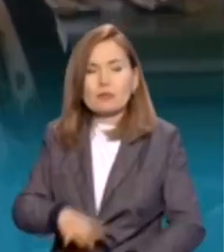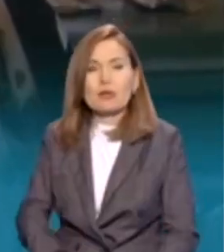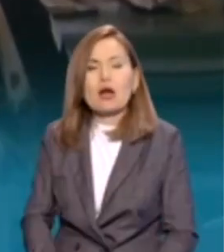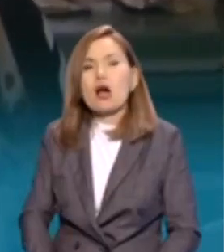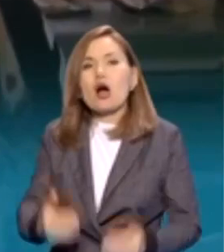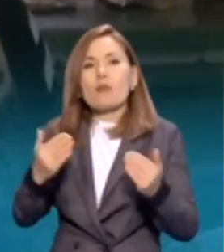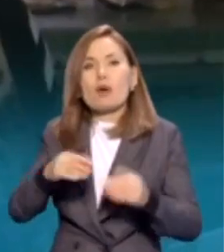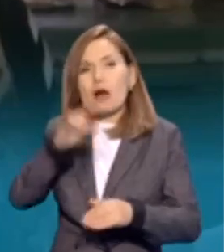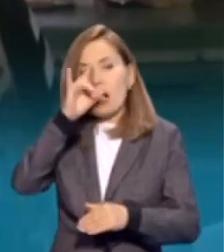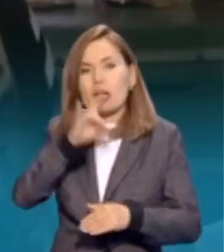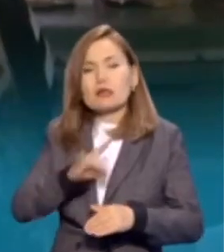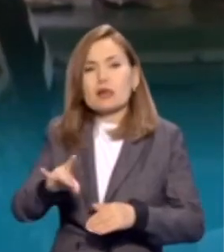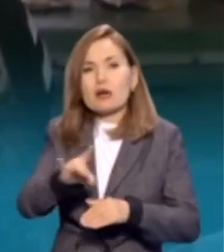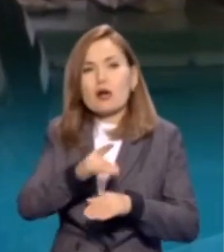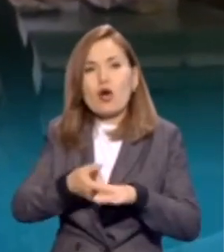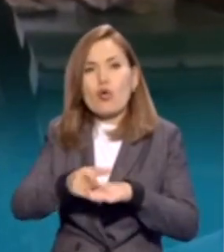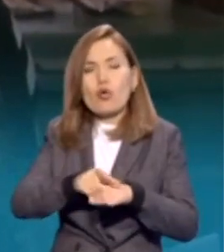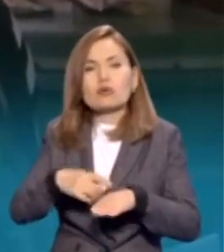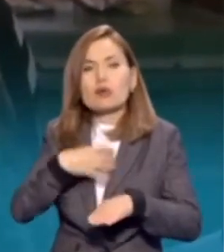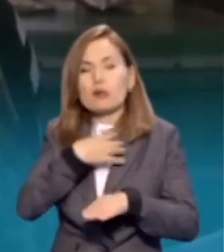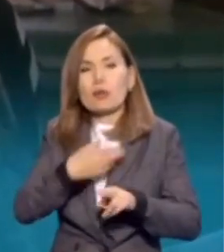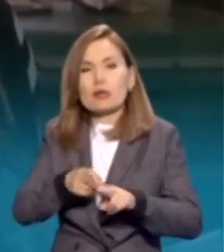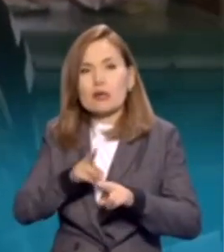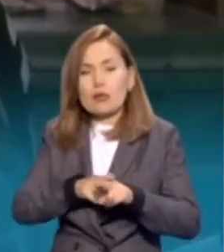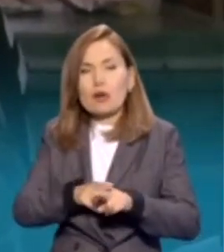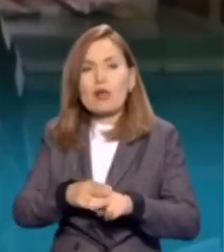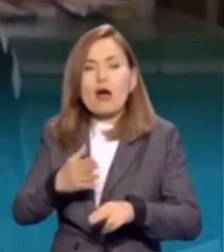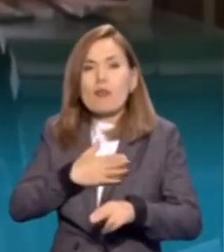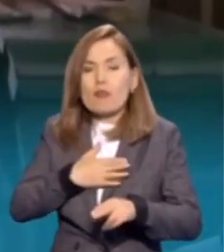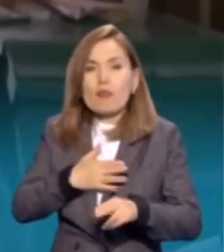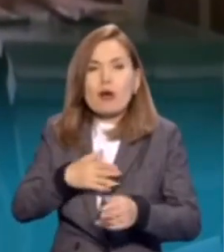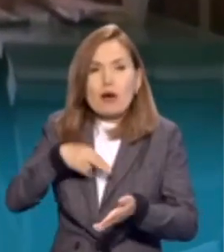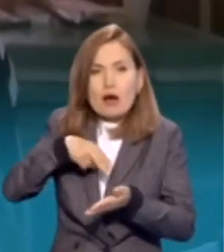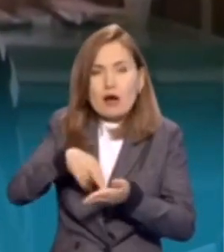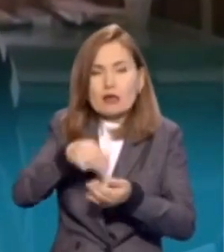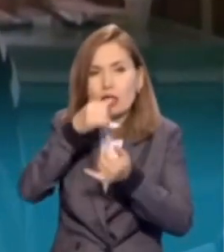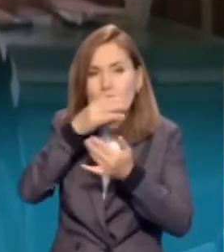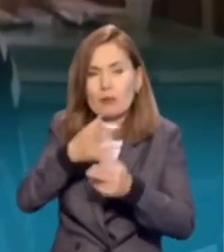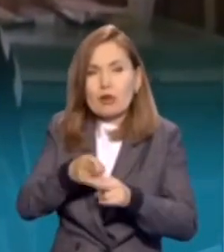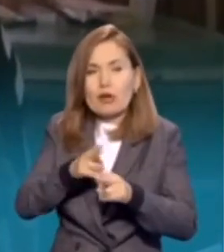Бұл еліміз үшін маңызды. Егер мүмкіндігіміз болғанда міндетті түрде барып дауыс берер едік. Бірақ ұлым